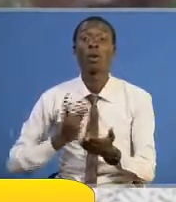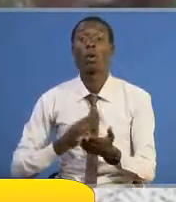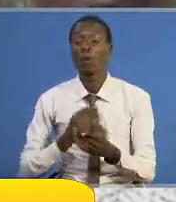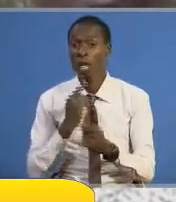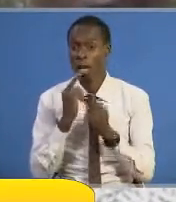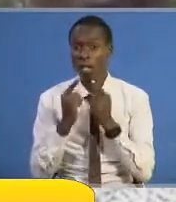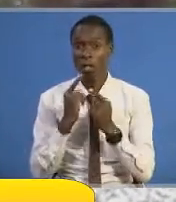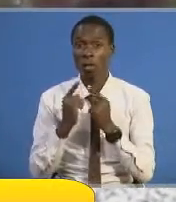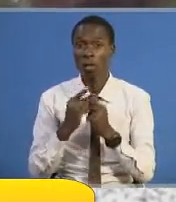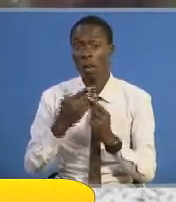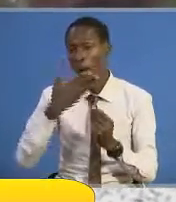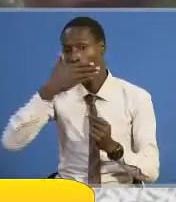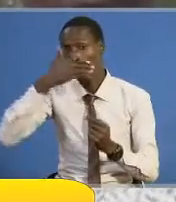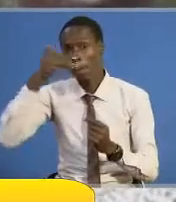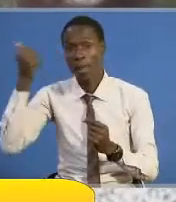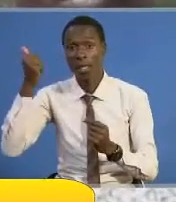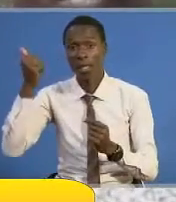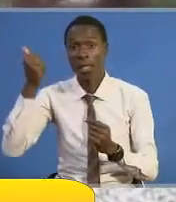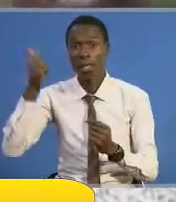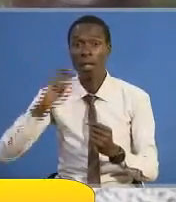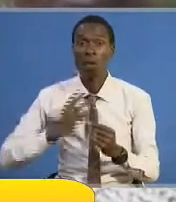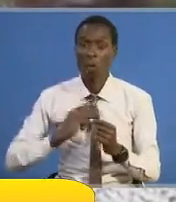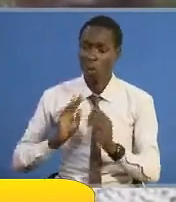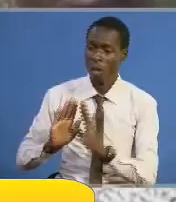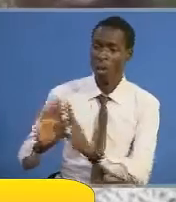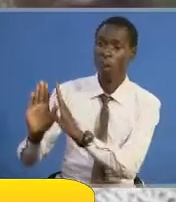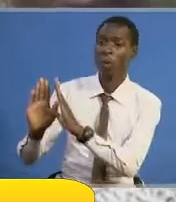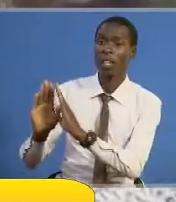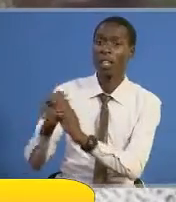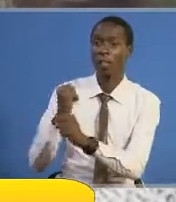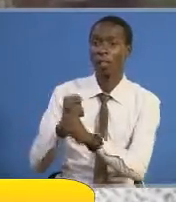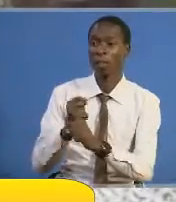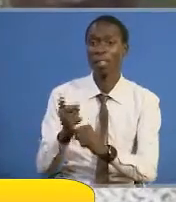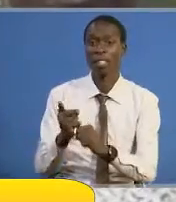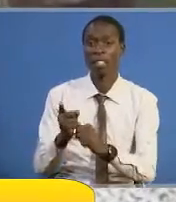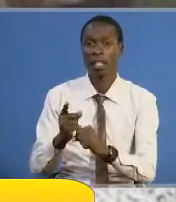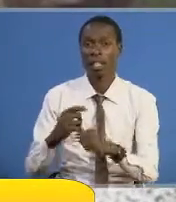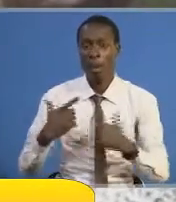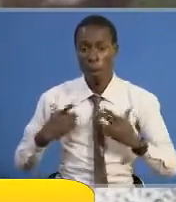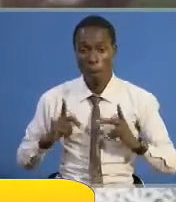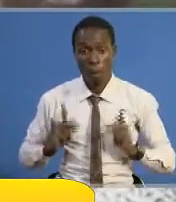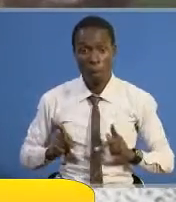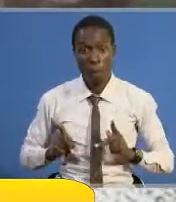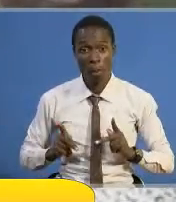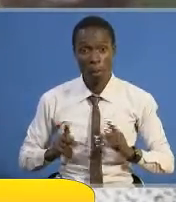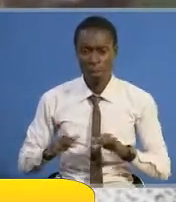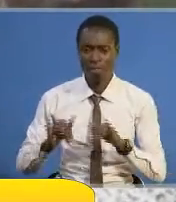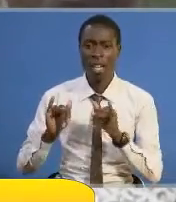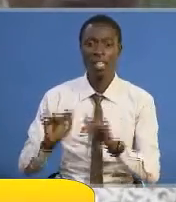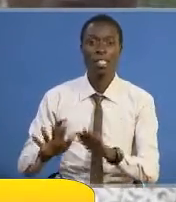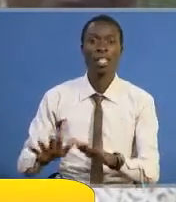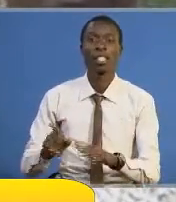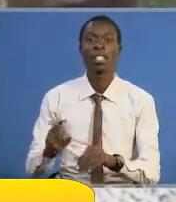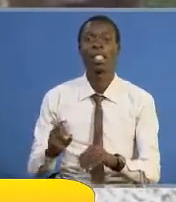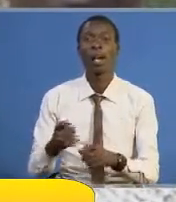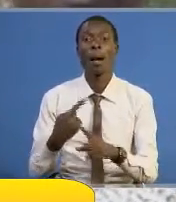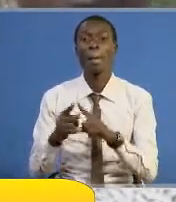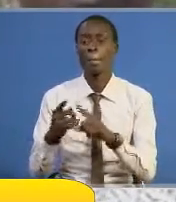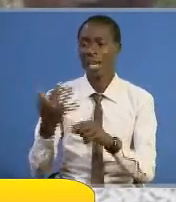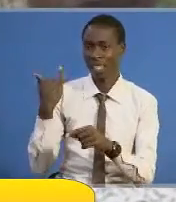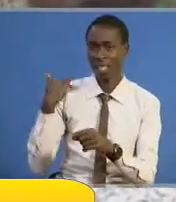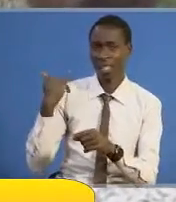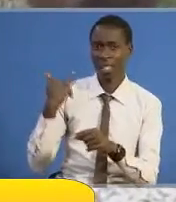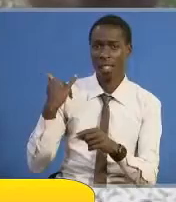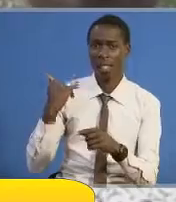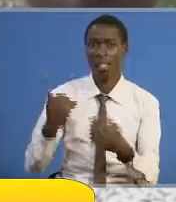tukaambiwa kwamba ni bora kwamba tuachane na hiyo shughuli kwa sababu watu watasettle. Lakini kwa bahati mbaya kufika jana